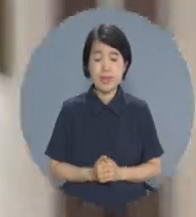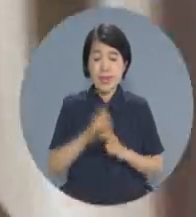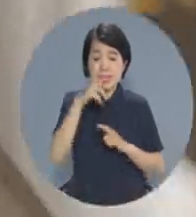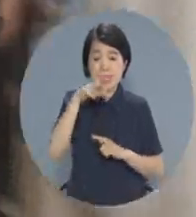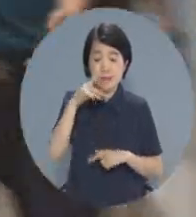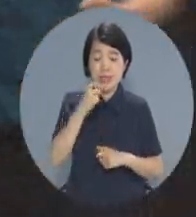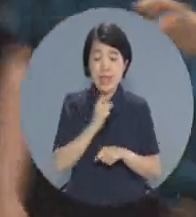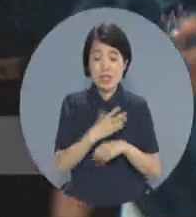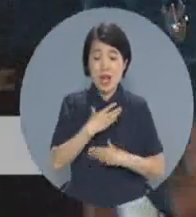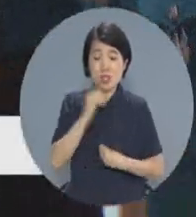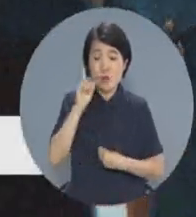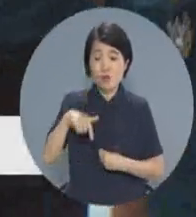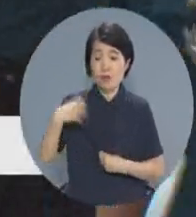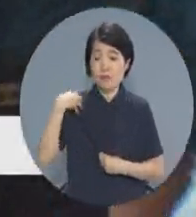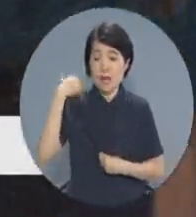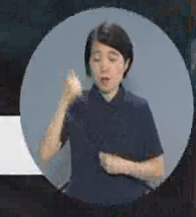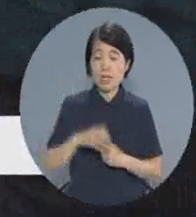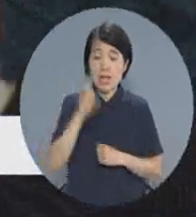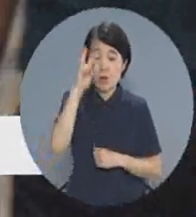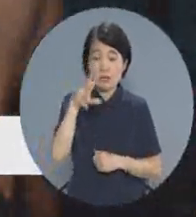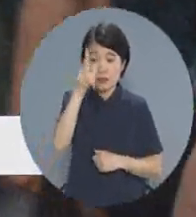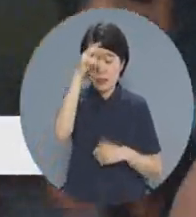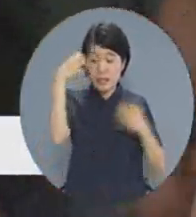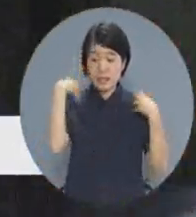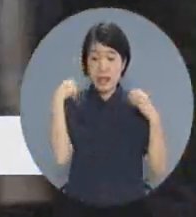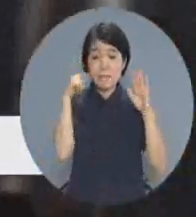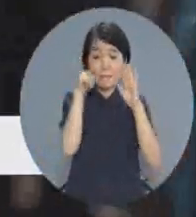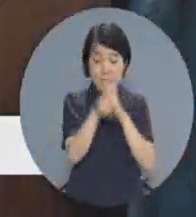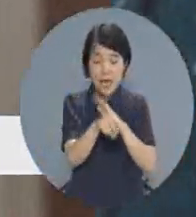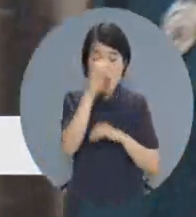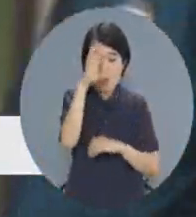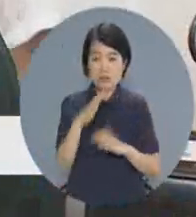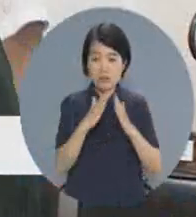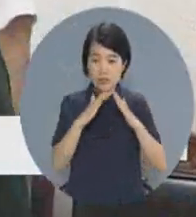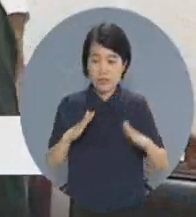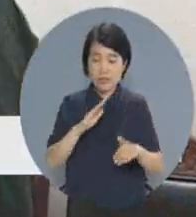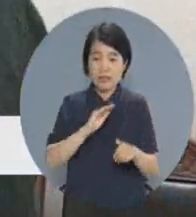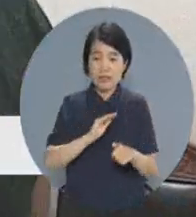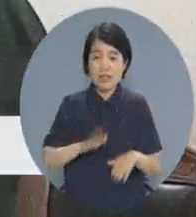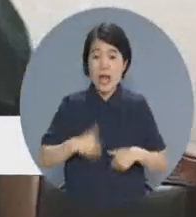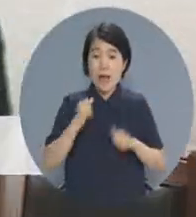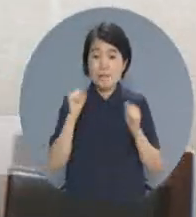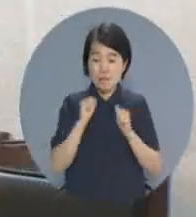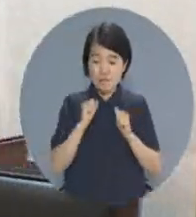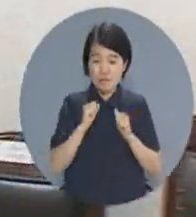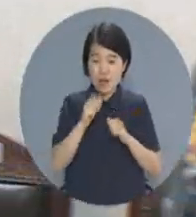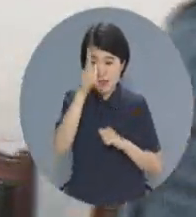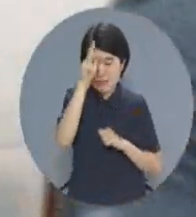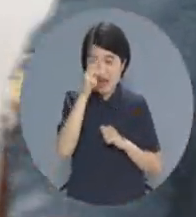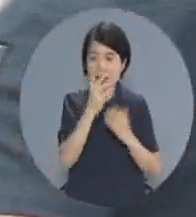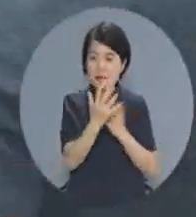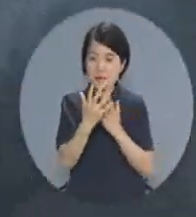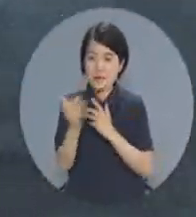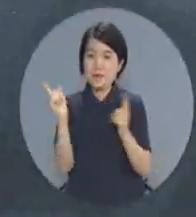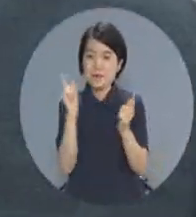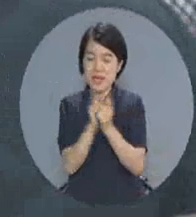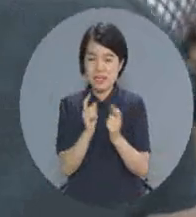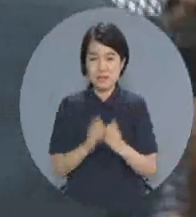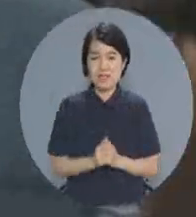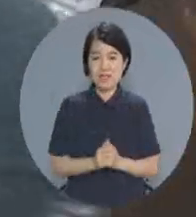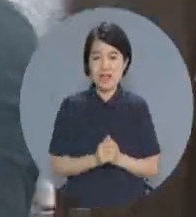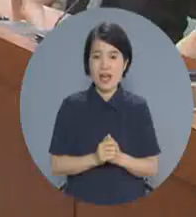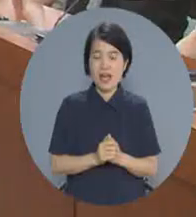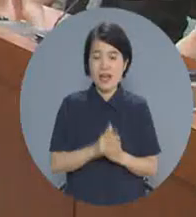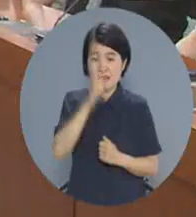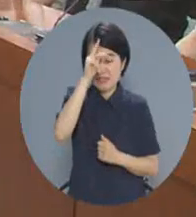이상민 행정안전부 장관이 광주경찰청을 찾아 광주 전남북 지역 경찰을 만났습니다. 이른바 경찰국